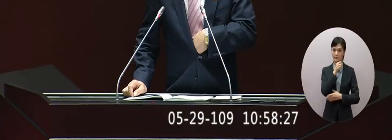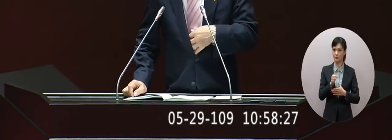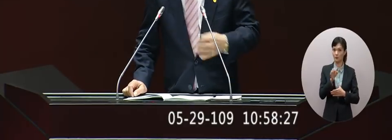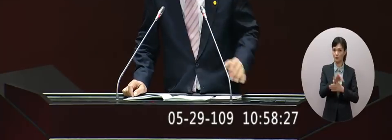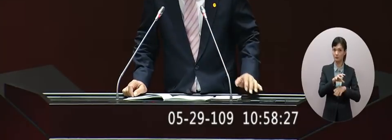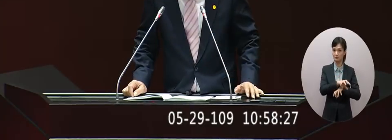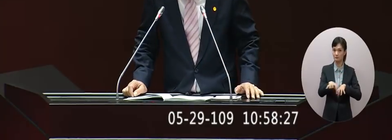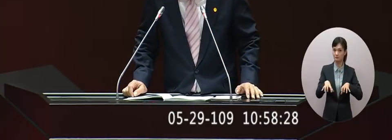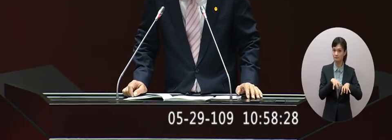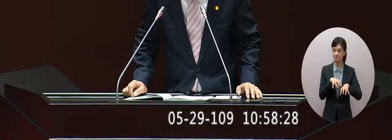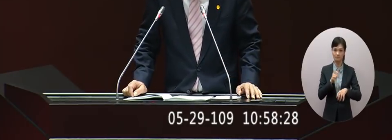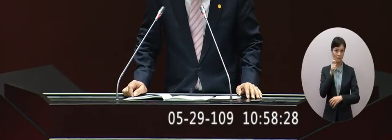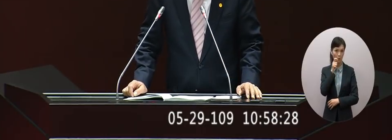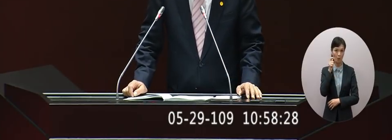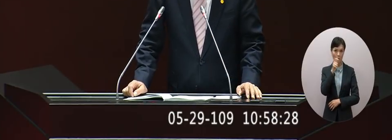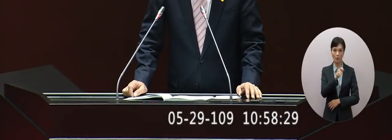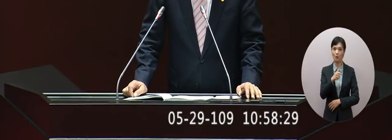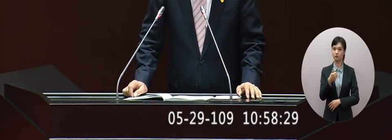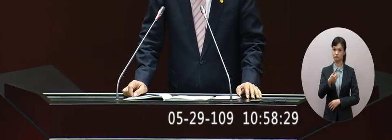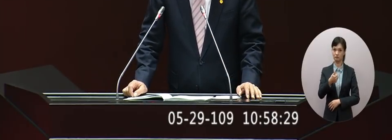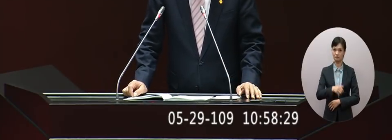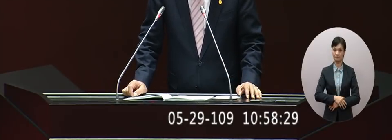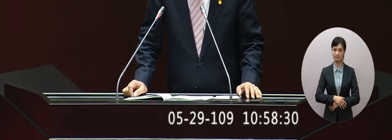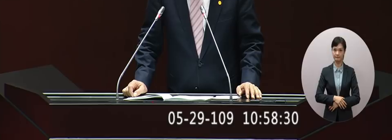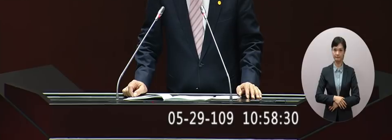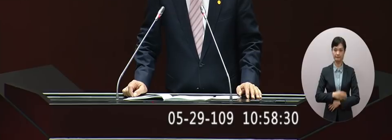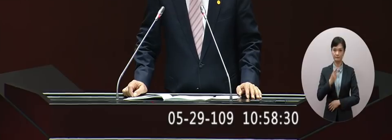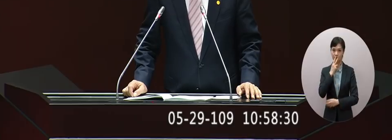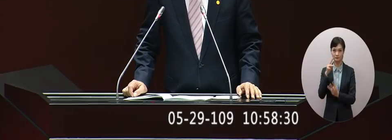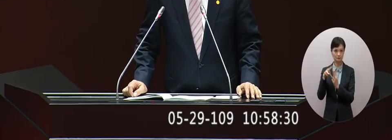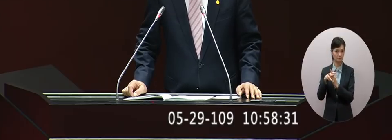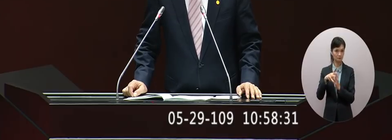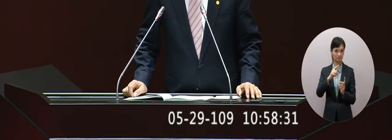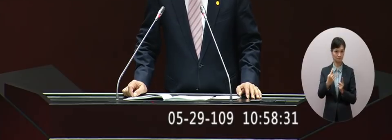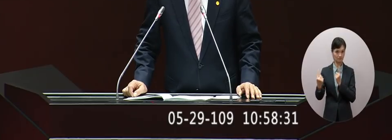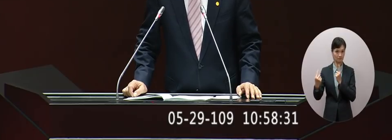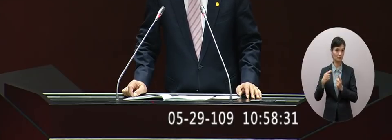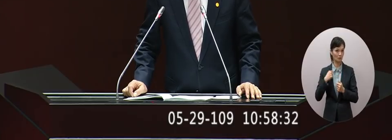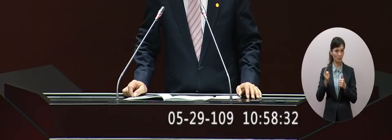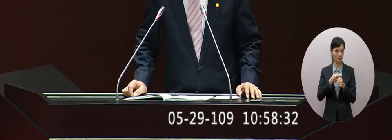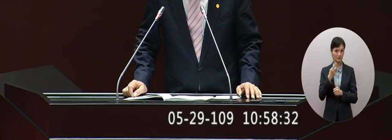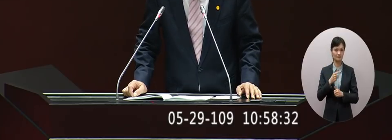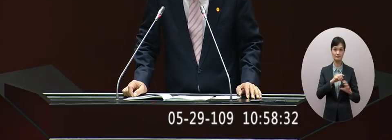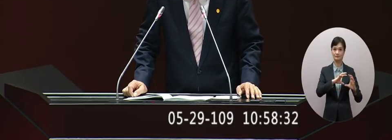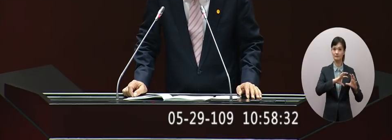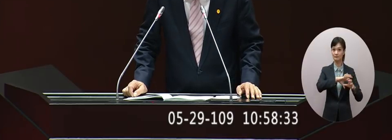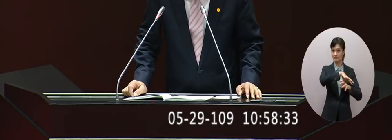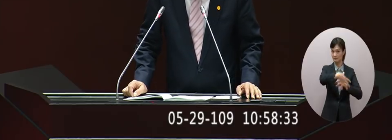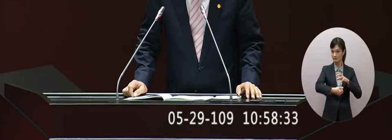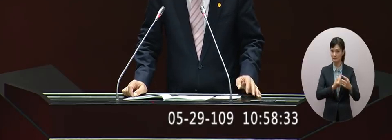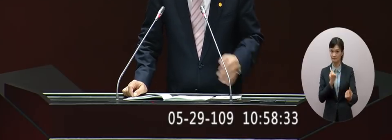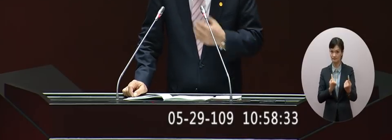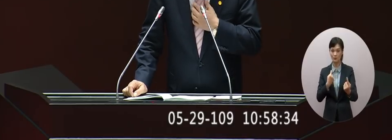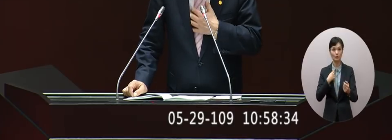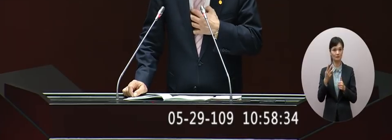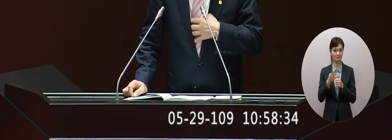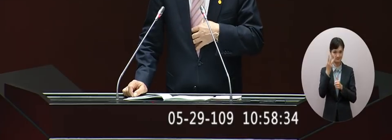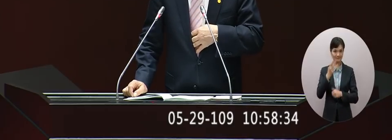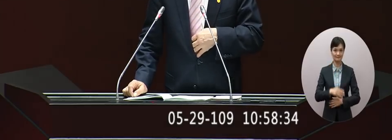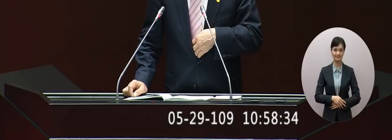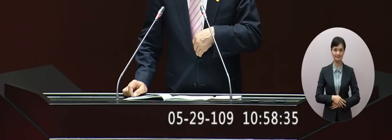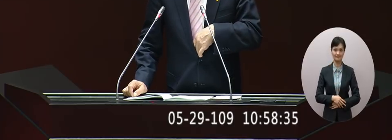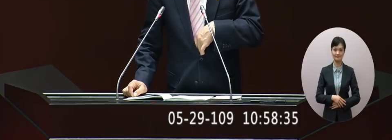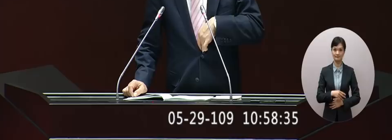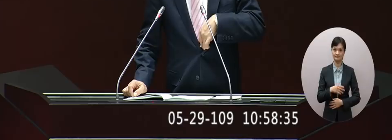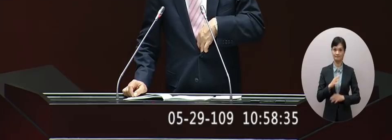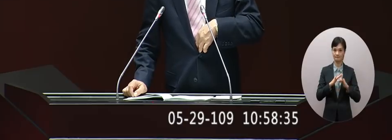境稳定，为亚洲第一名，全世界第三名。由于我们民